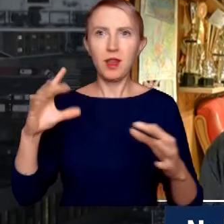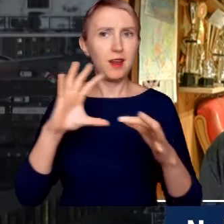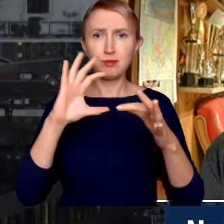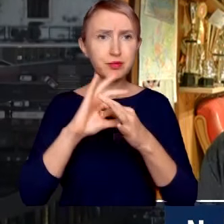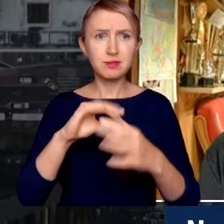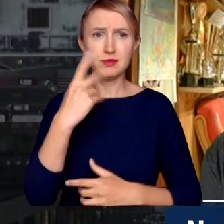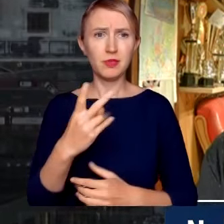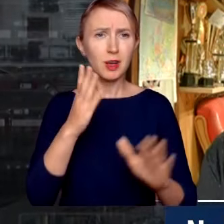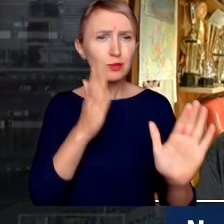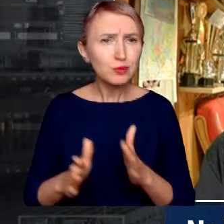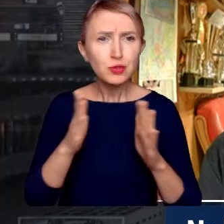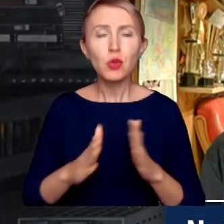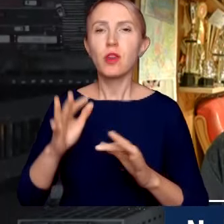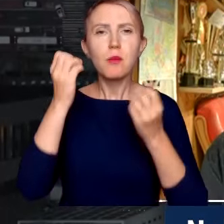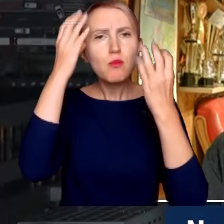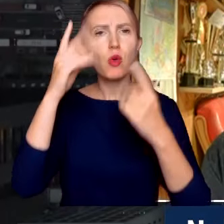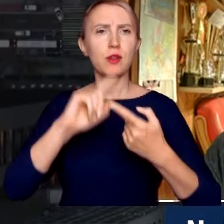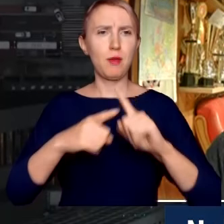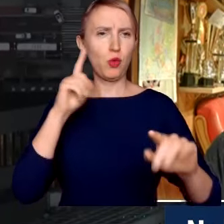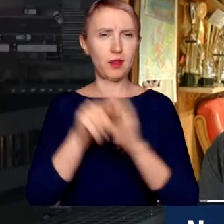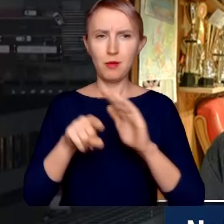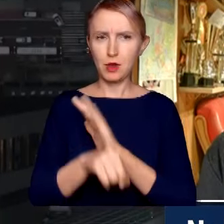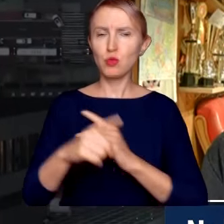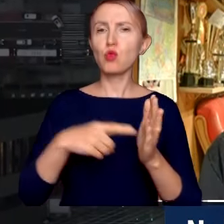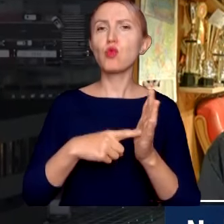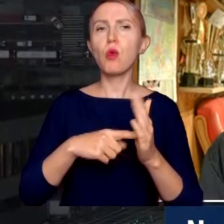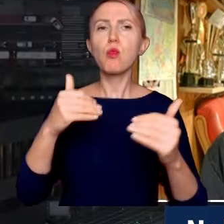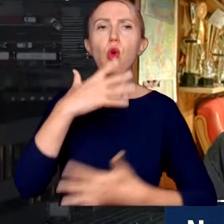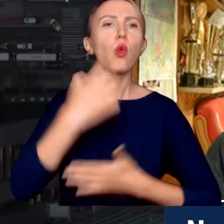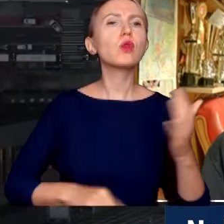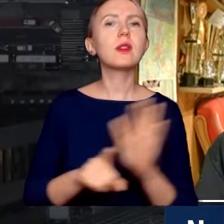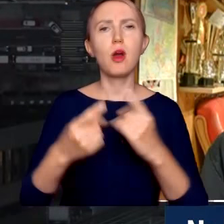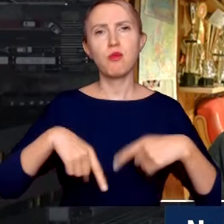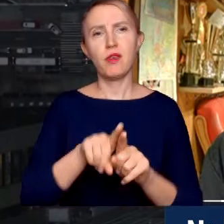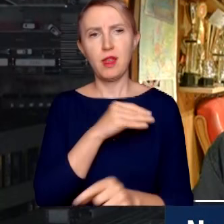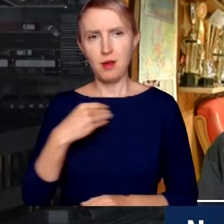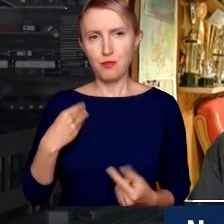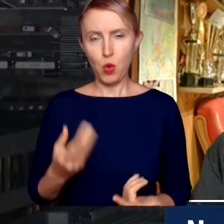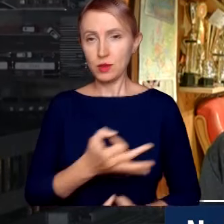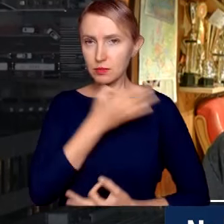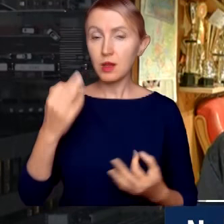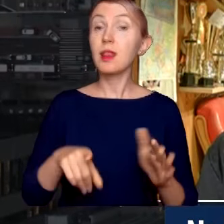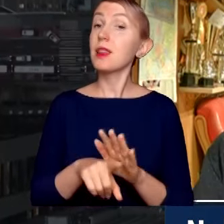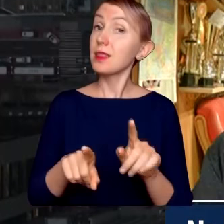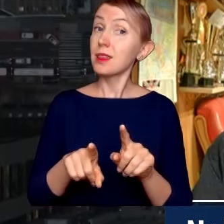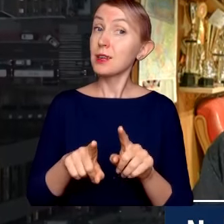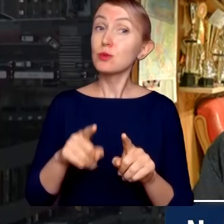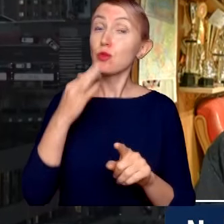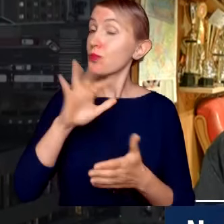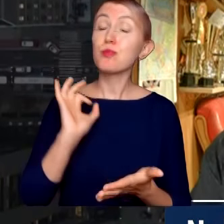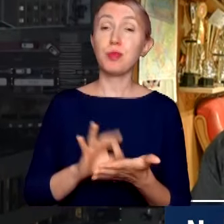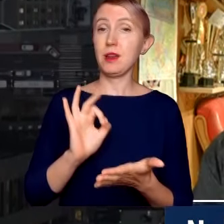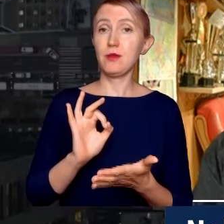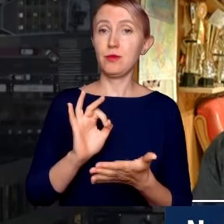kwestia wypracowania mądrej polityki migracyjnej, która byłaby z korzyścią dla obywateli Rzeczpospolitej i zapewniam pana, że są